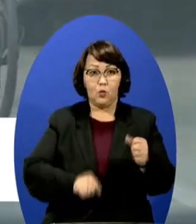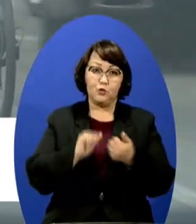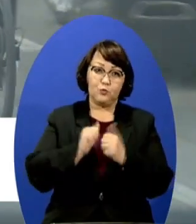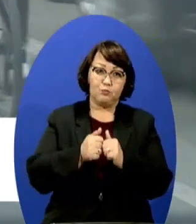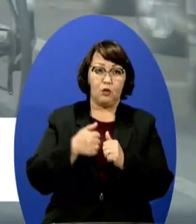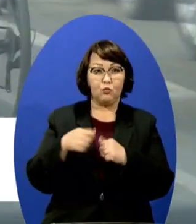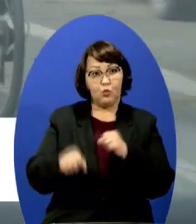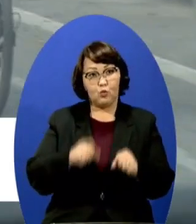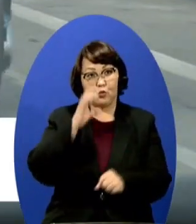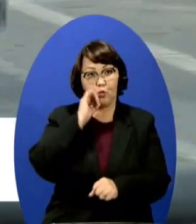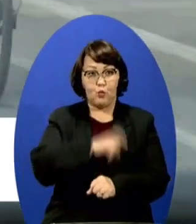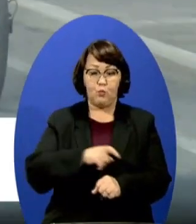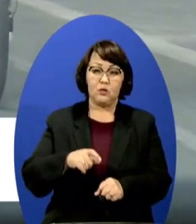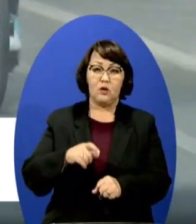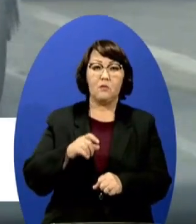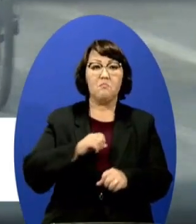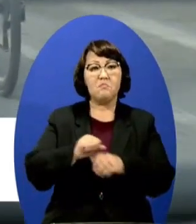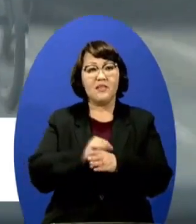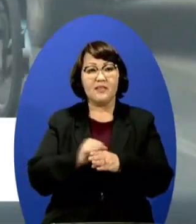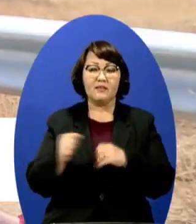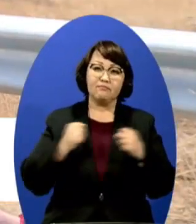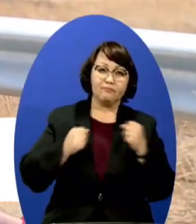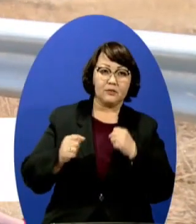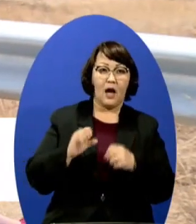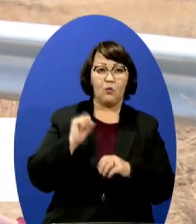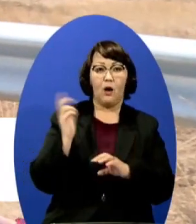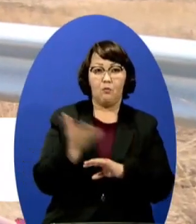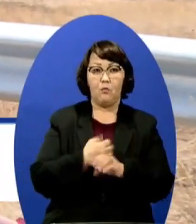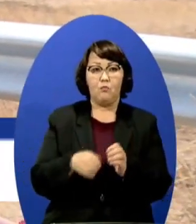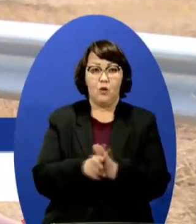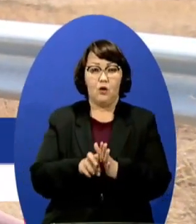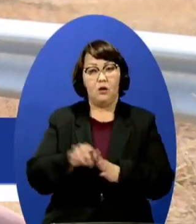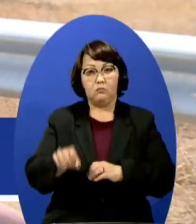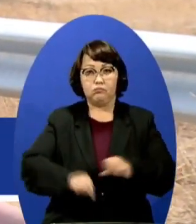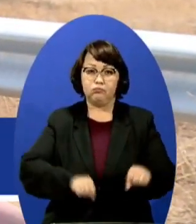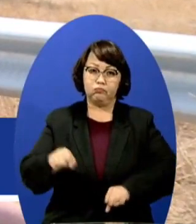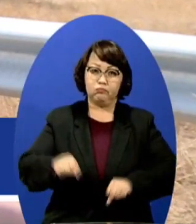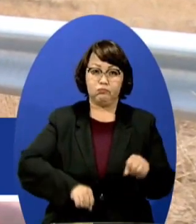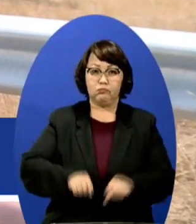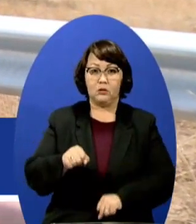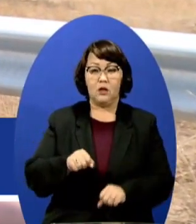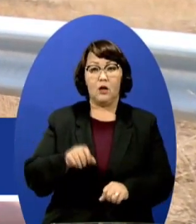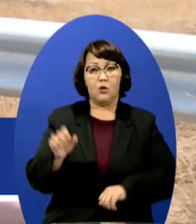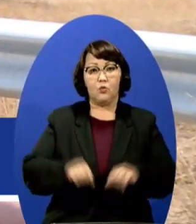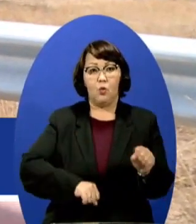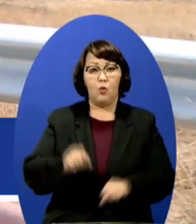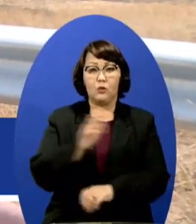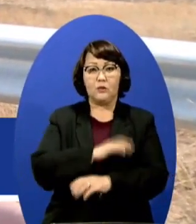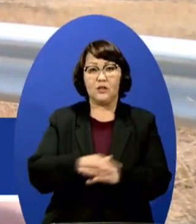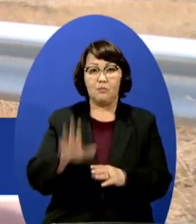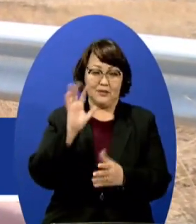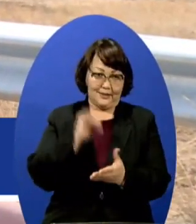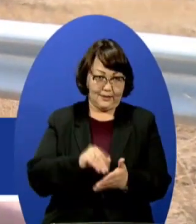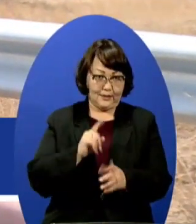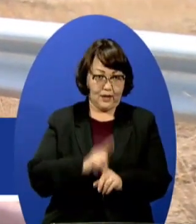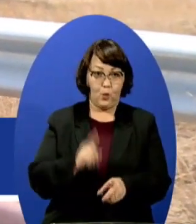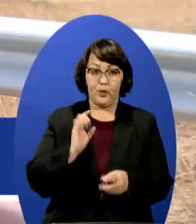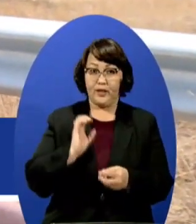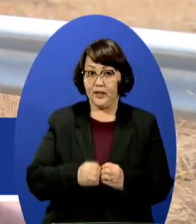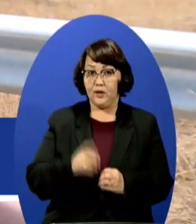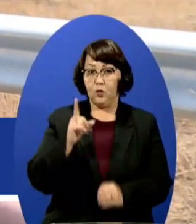хийх нөхцөл бүрдэнэ гэдгийг хэлж байлаа. Ерөнхийдөө байна. Дугуйн замын тийм стандарттай болоод их тийм